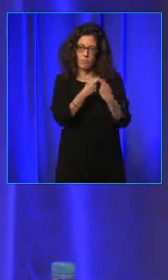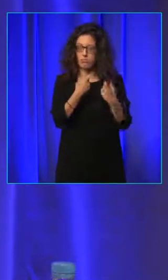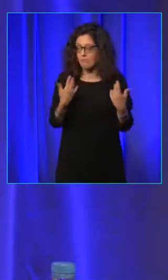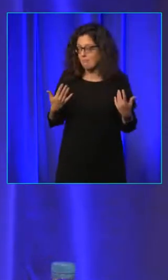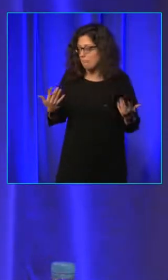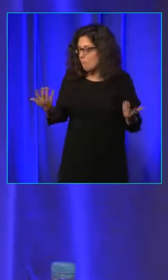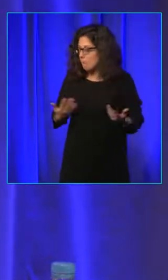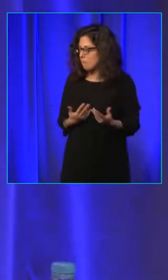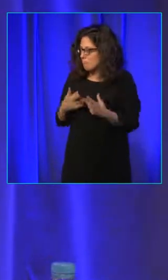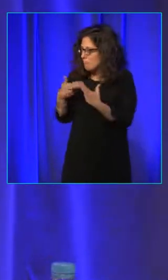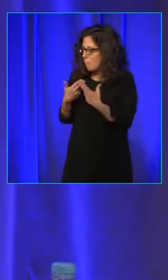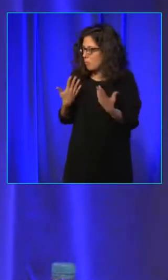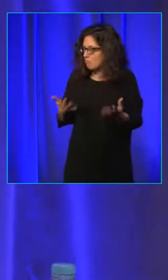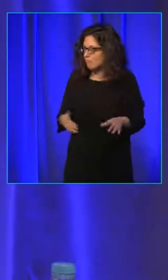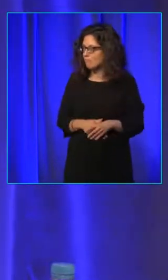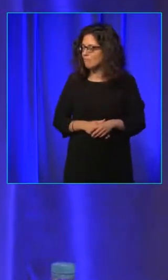donner.